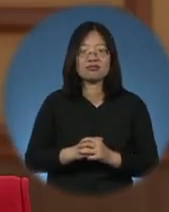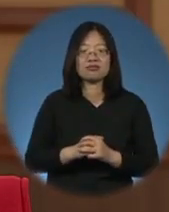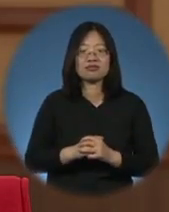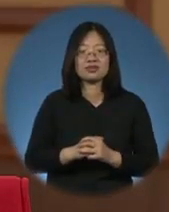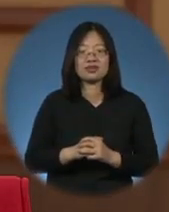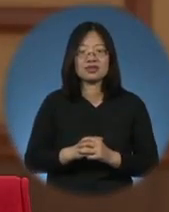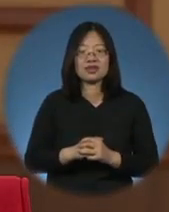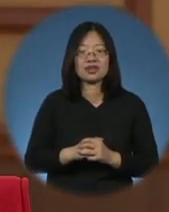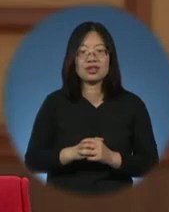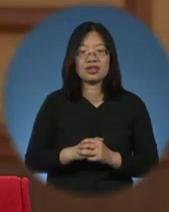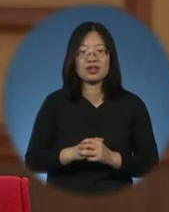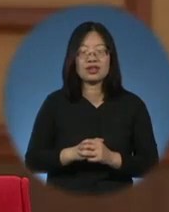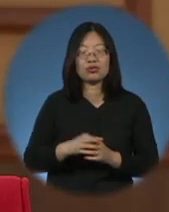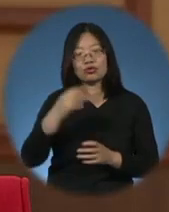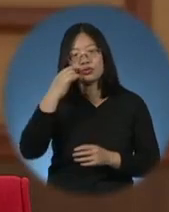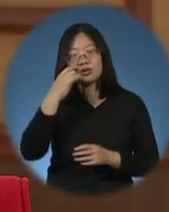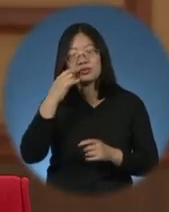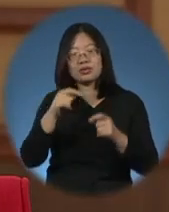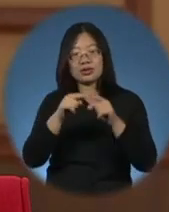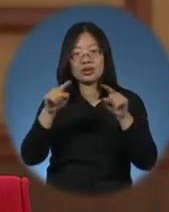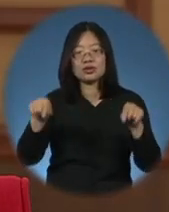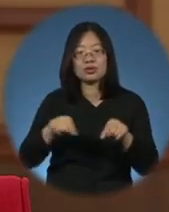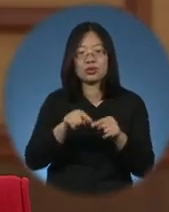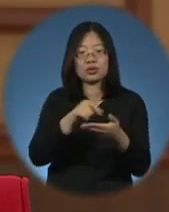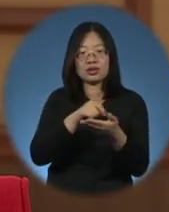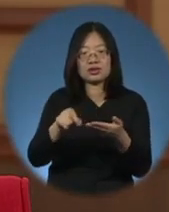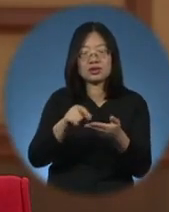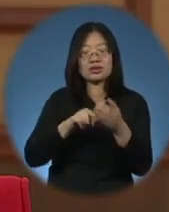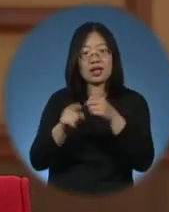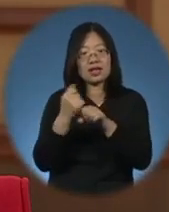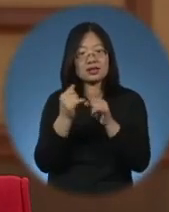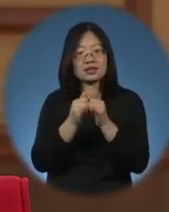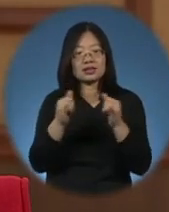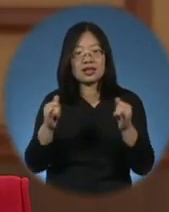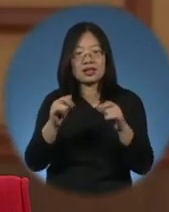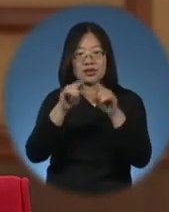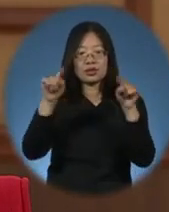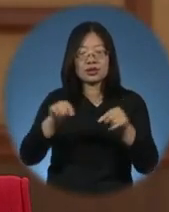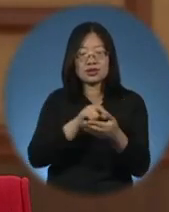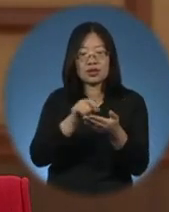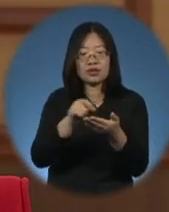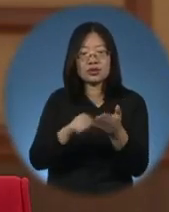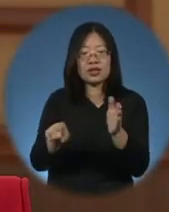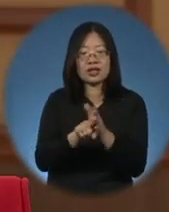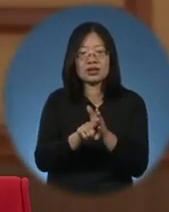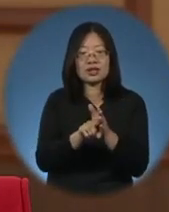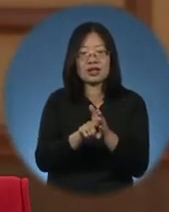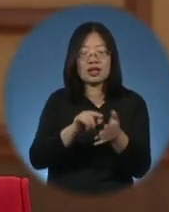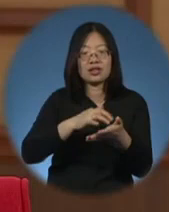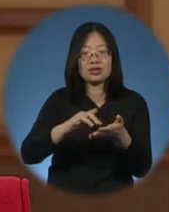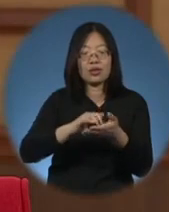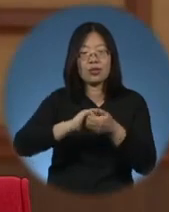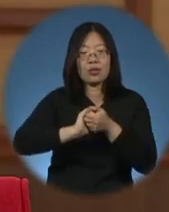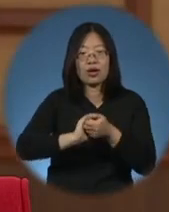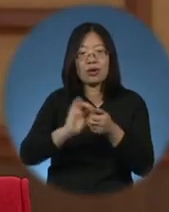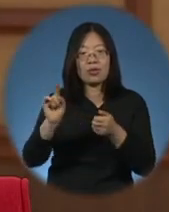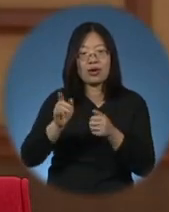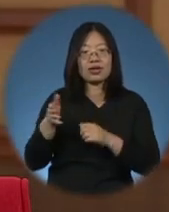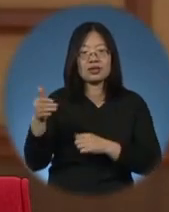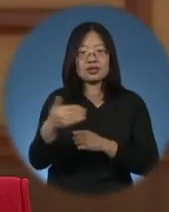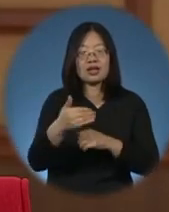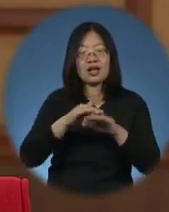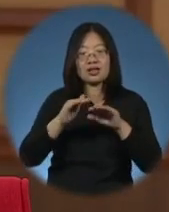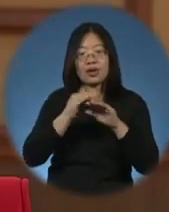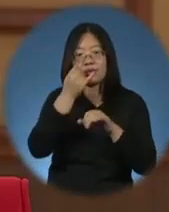그러네요. 말씀 문제를 들어보니까. 그 종이에 적는 것. 특히 과학자들은 종이 위에 적으려면 그걸 정량화되고 뭔가